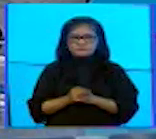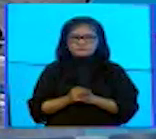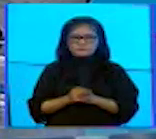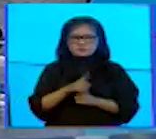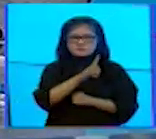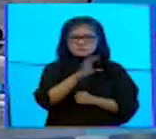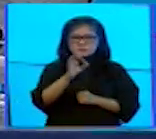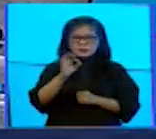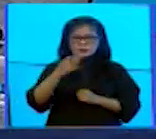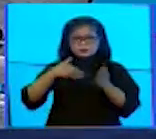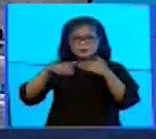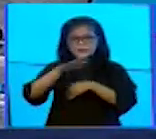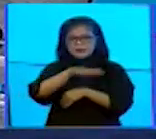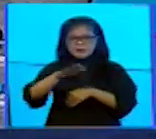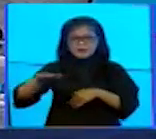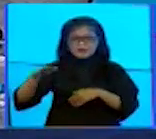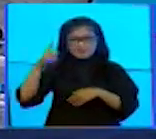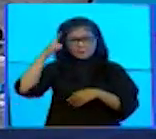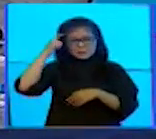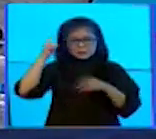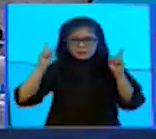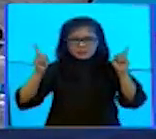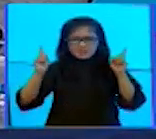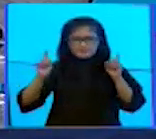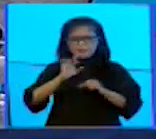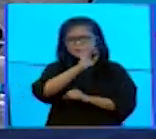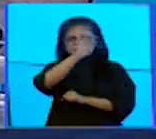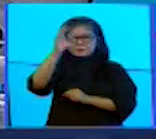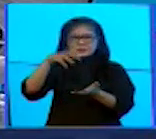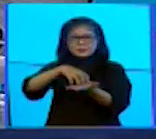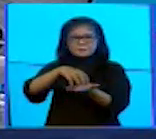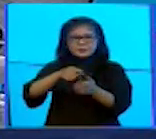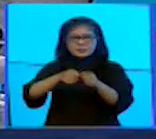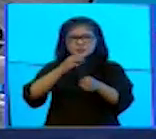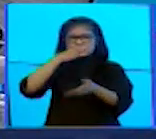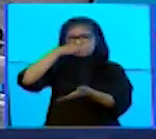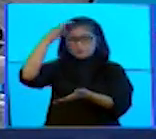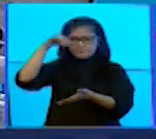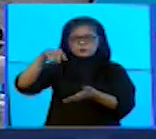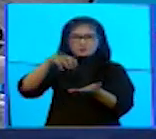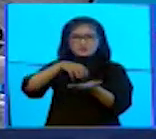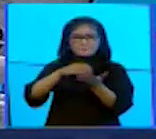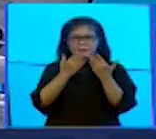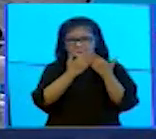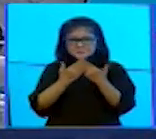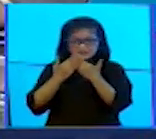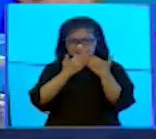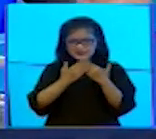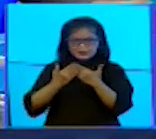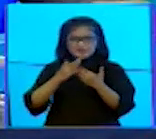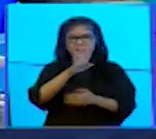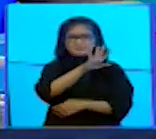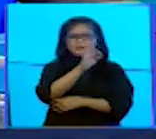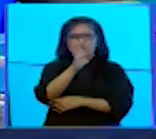Ratusan santri dari berbagai wilayah mengikuti tes swab sebelum kembali ke pondok pesantren. Dan 500 santri Semarang, Jawa Tengah mengikuti tes